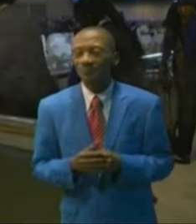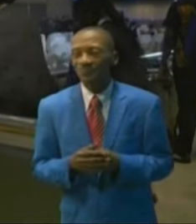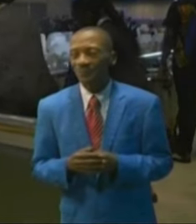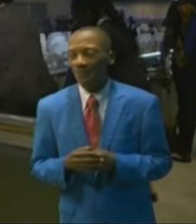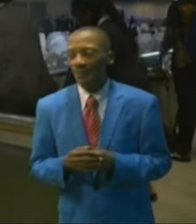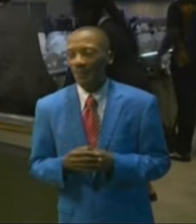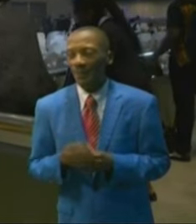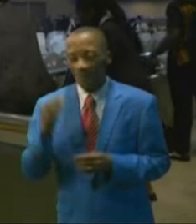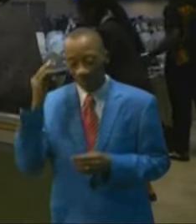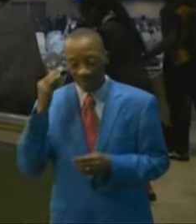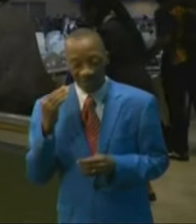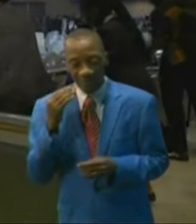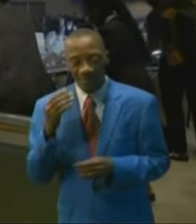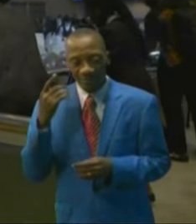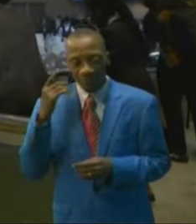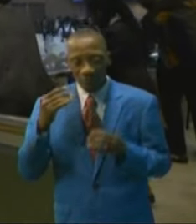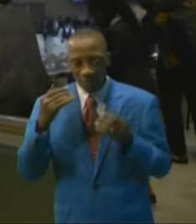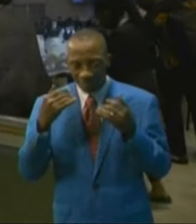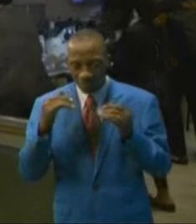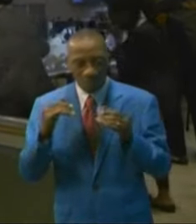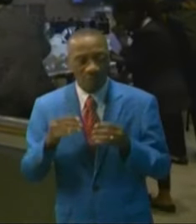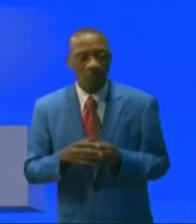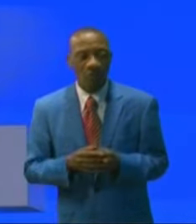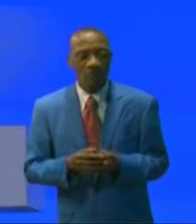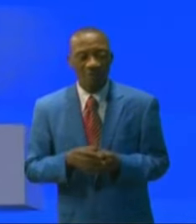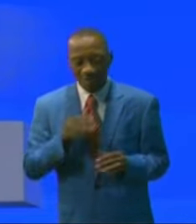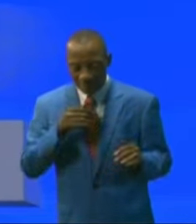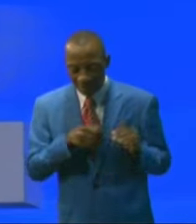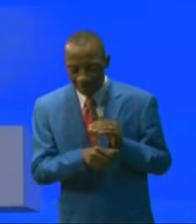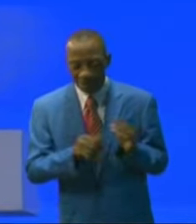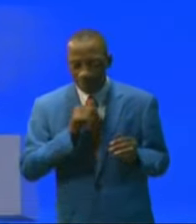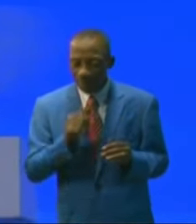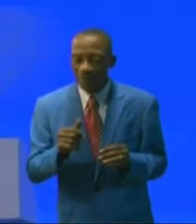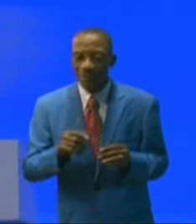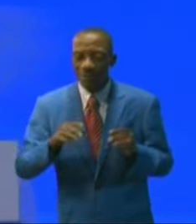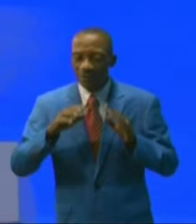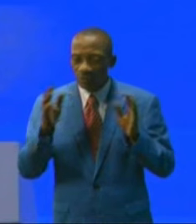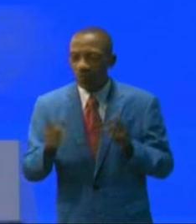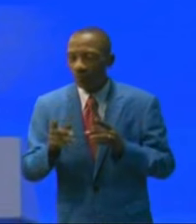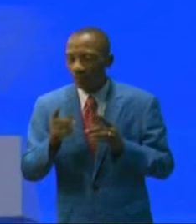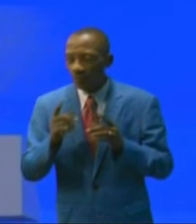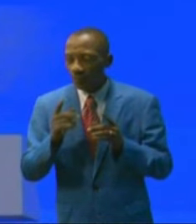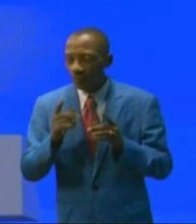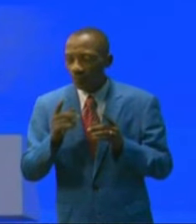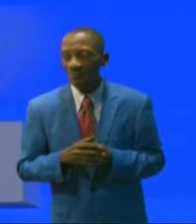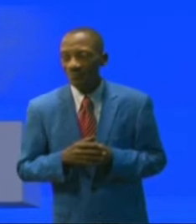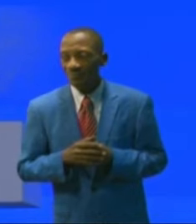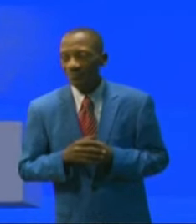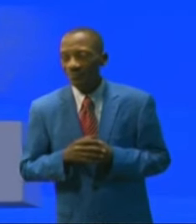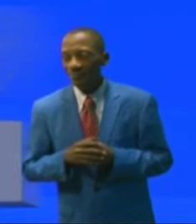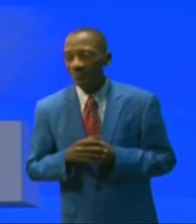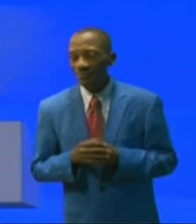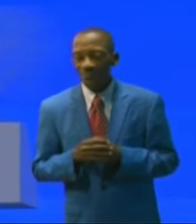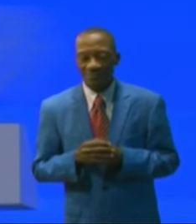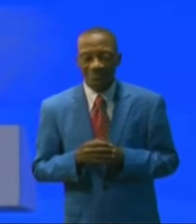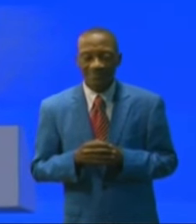média joue un rôle important en façonnant l'opinion. Ne dit-on pas que les journalistes sont les gardiens du